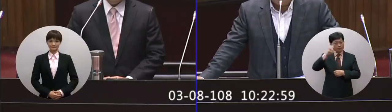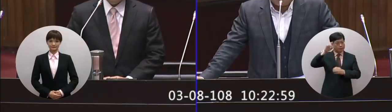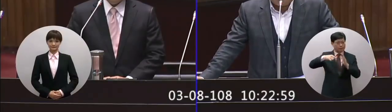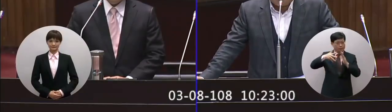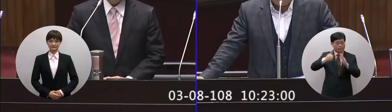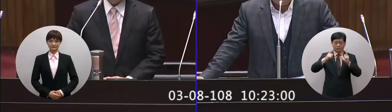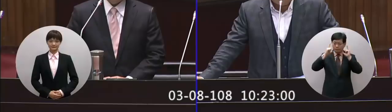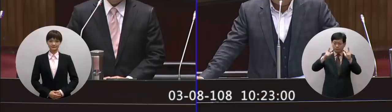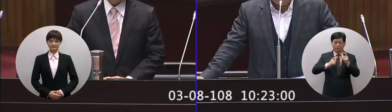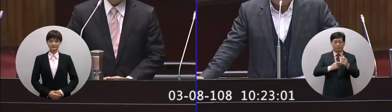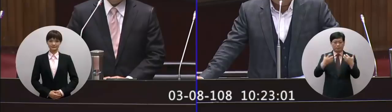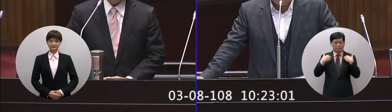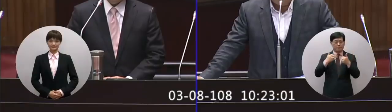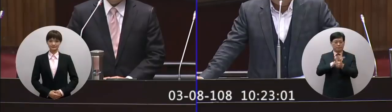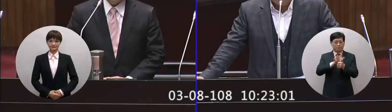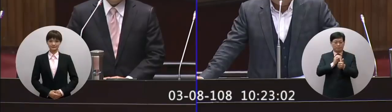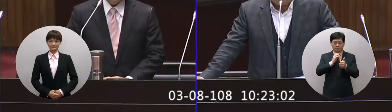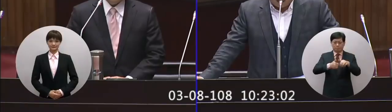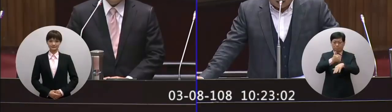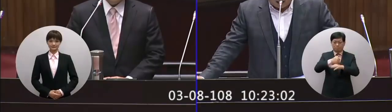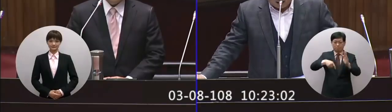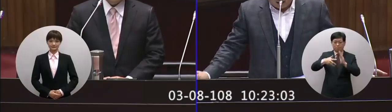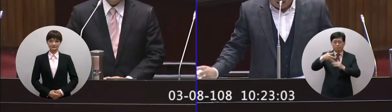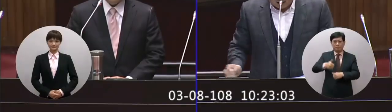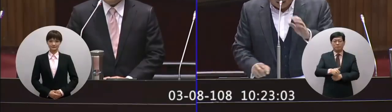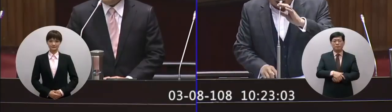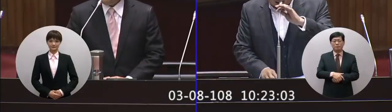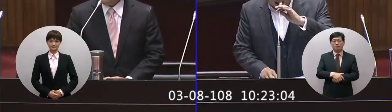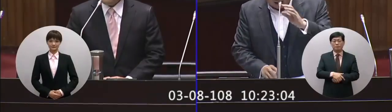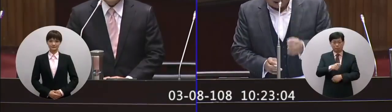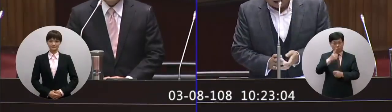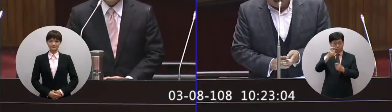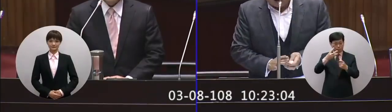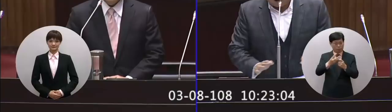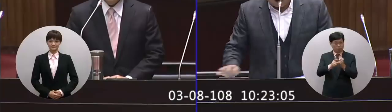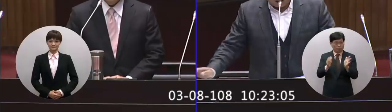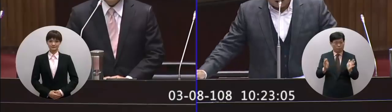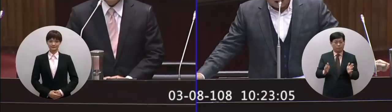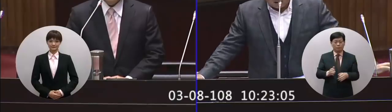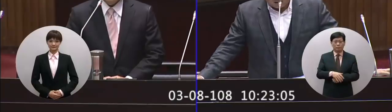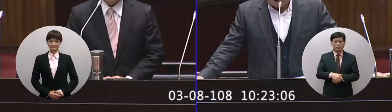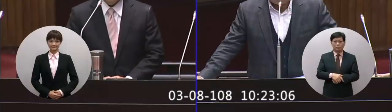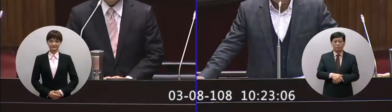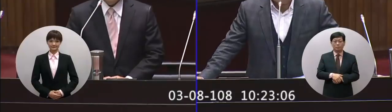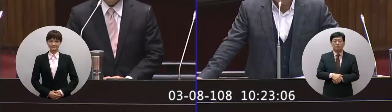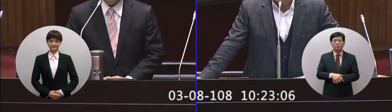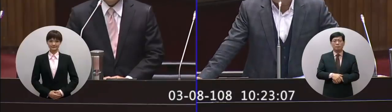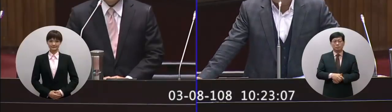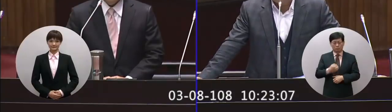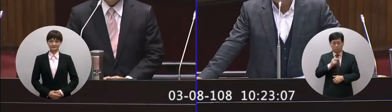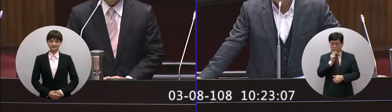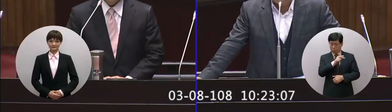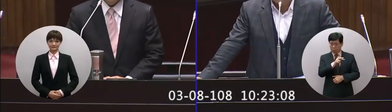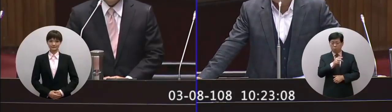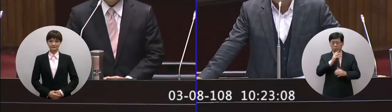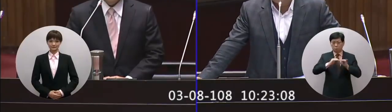院长出来担任我们的阁揆。那苏院长，在这13年之间哈，我足以见得